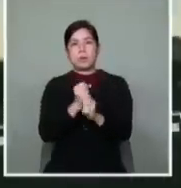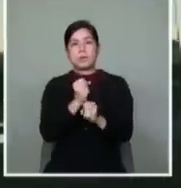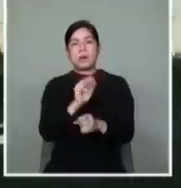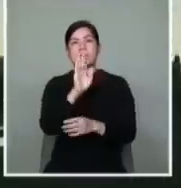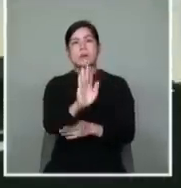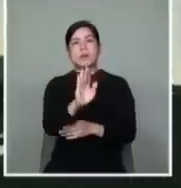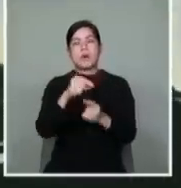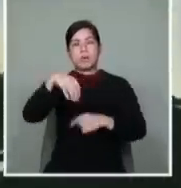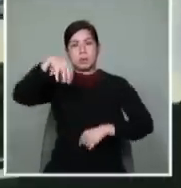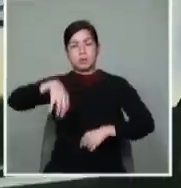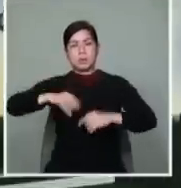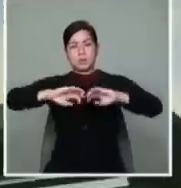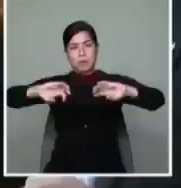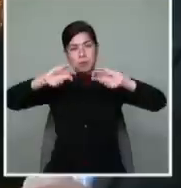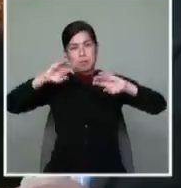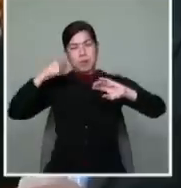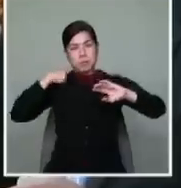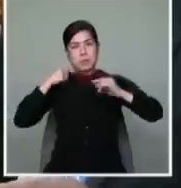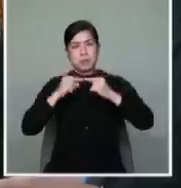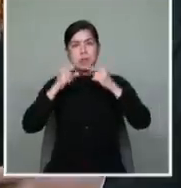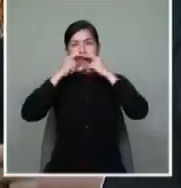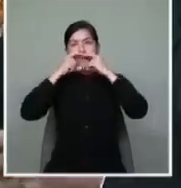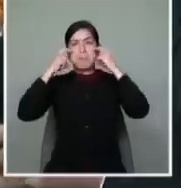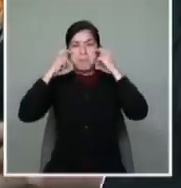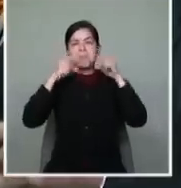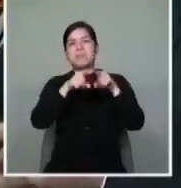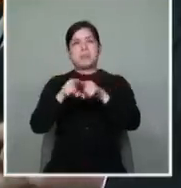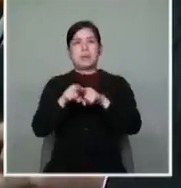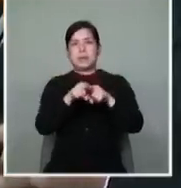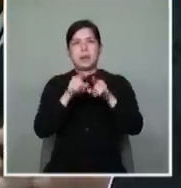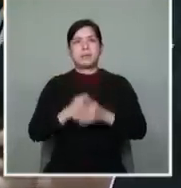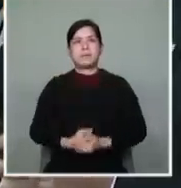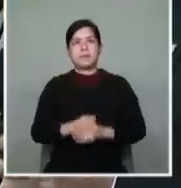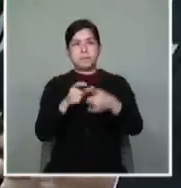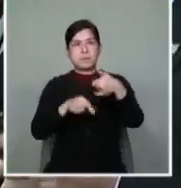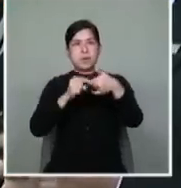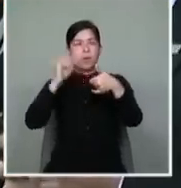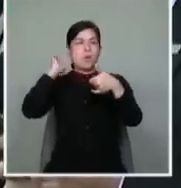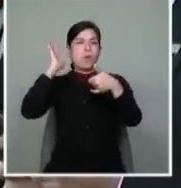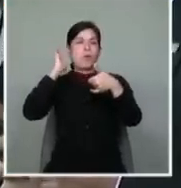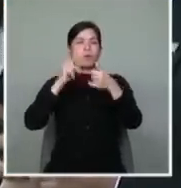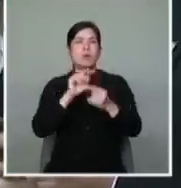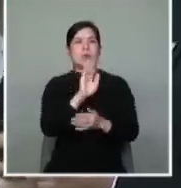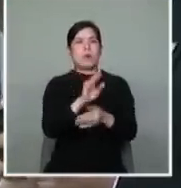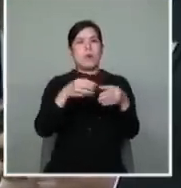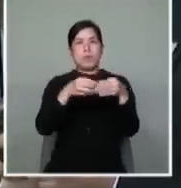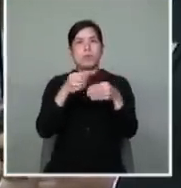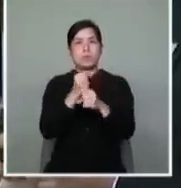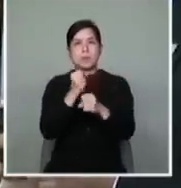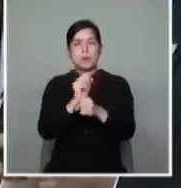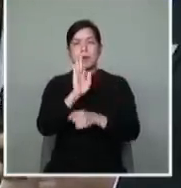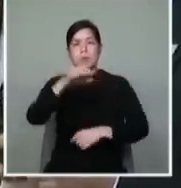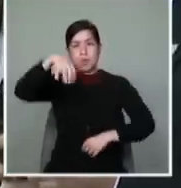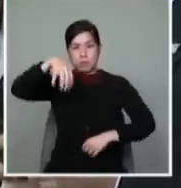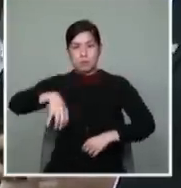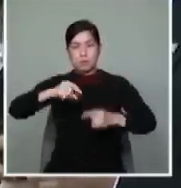ส่งทรัมป์ขึ้นเฮลิคอปเตอร์ทุกคนก็สวมใส่หน้ากากอนามัยสำหรับโฆษกทำเนียบขาวรวมไปถึงข้าราชการทำเนียบขาวทุกคน